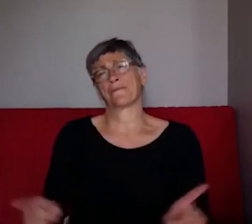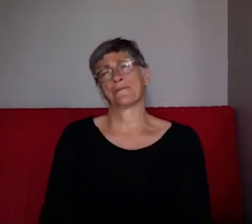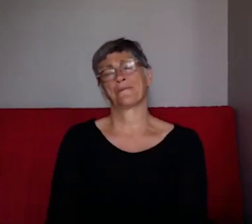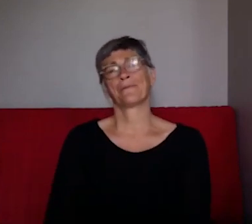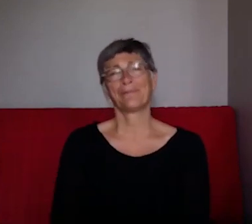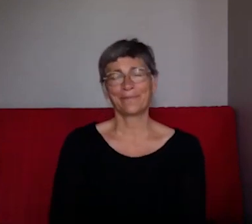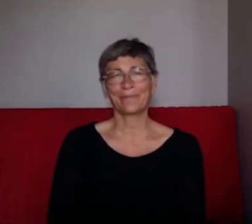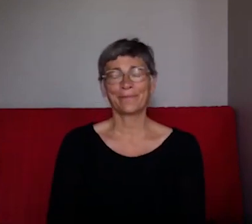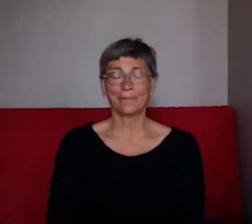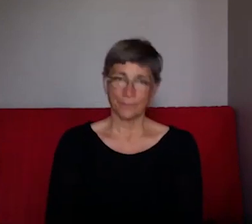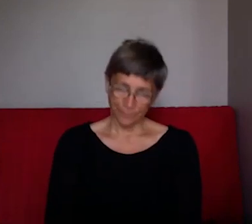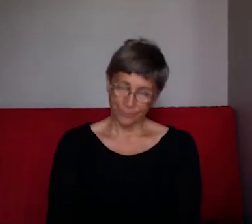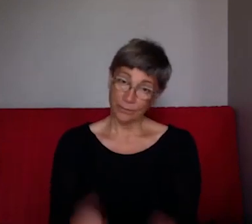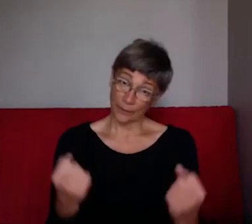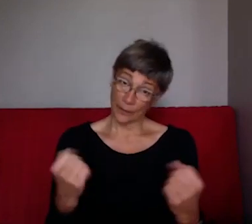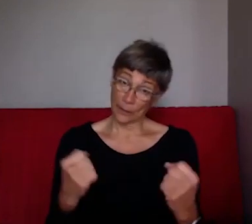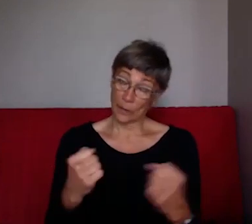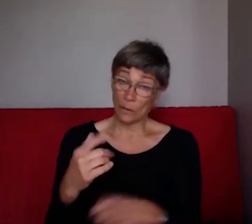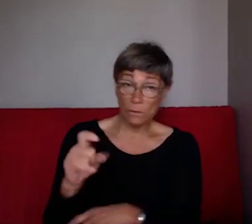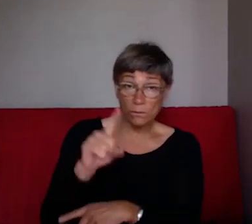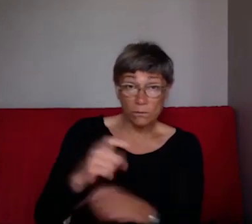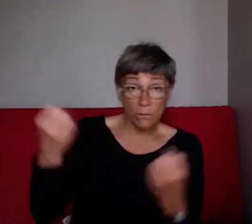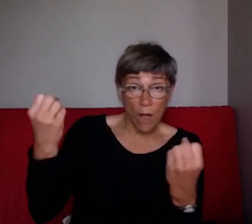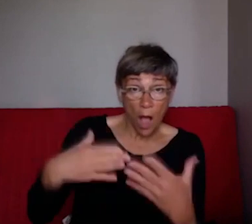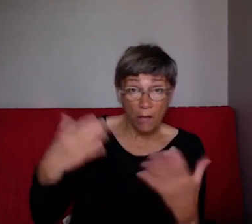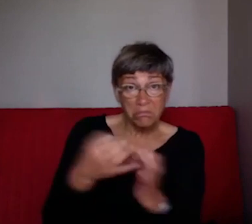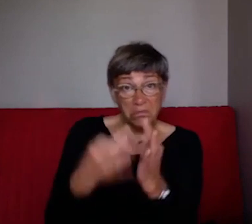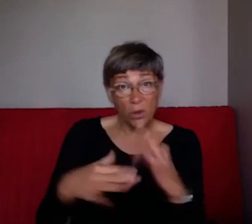tu as eu affaire à des bilans de compétences qui se sont soldés